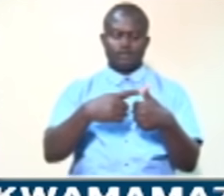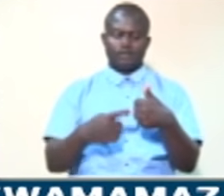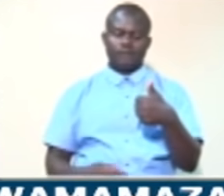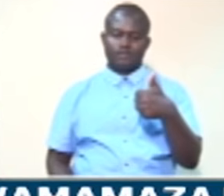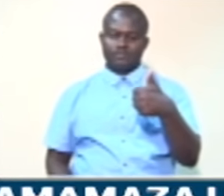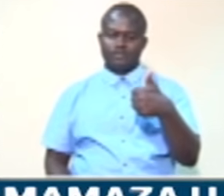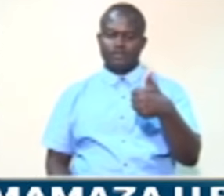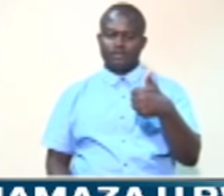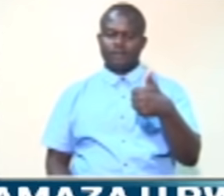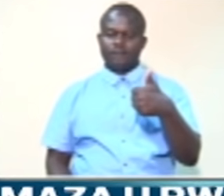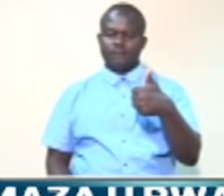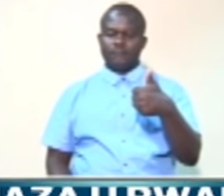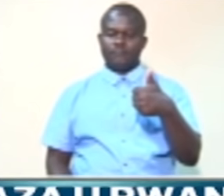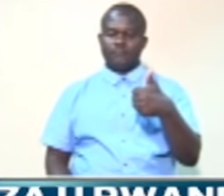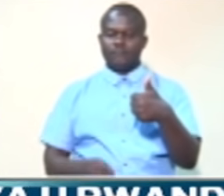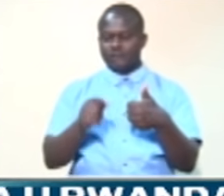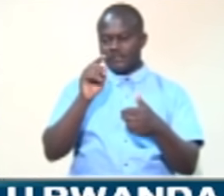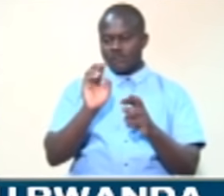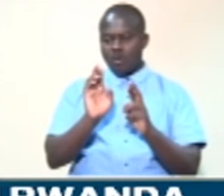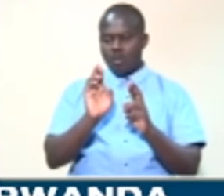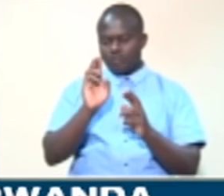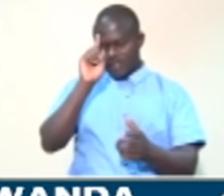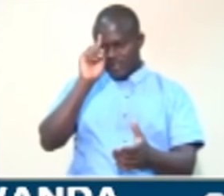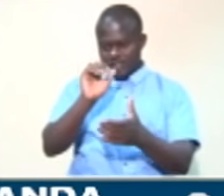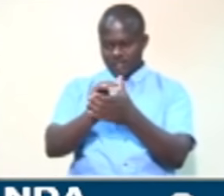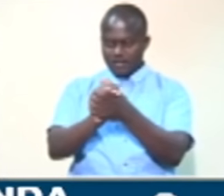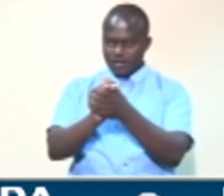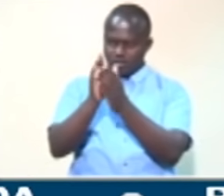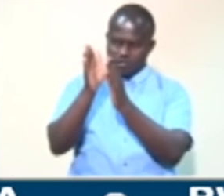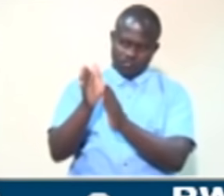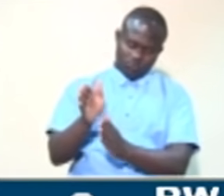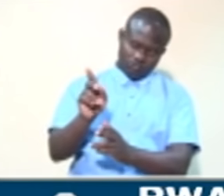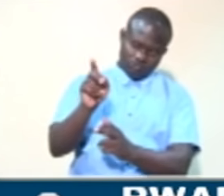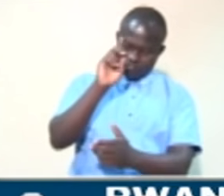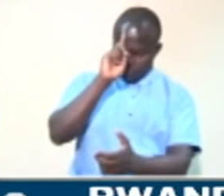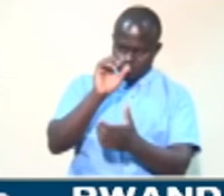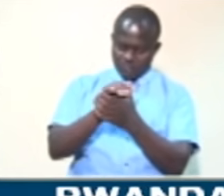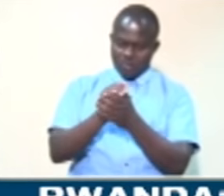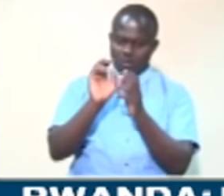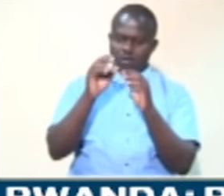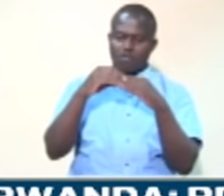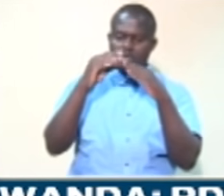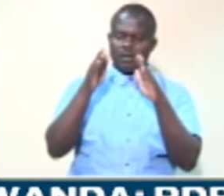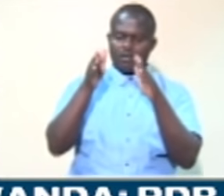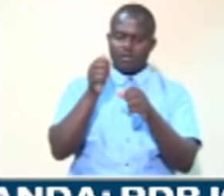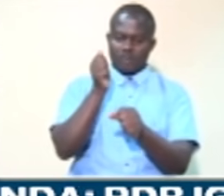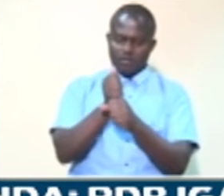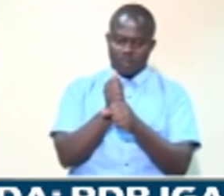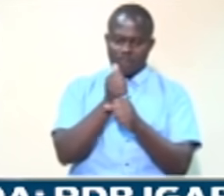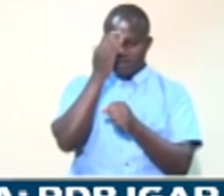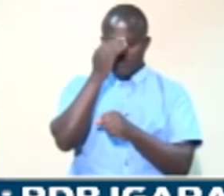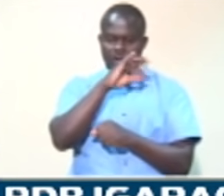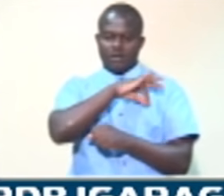Icya mbere ni icyizere abaturage baba bafite ku muyobozi ari umuntu urimo gukora ku